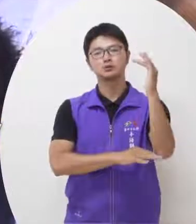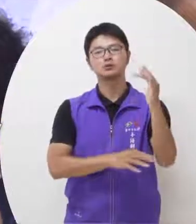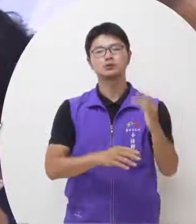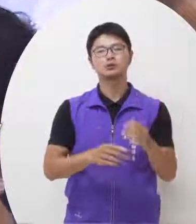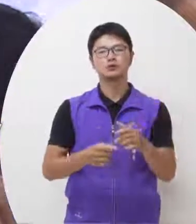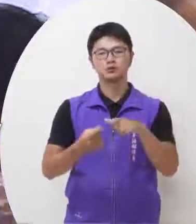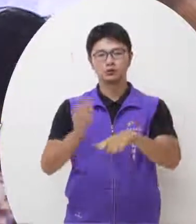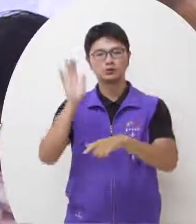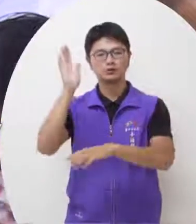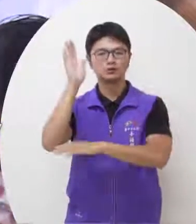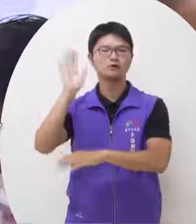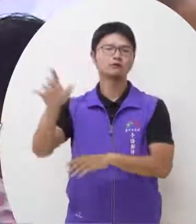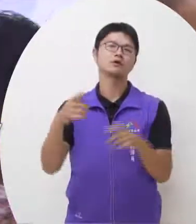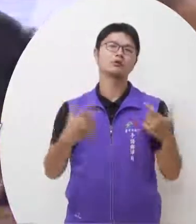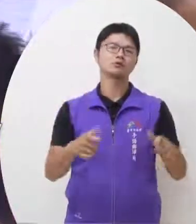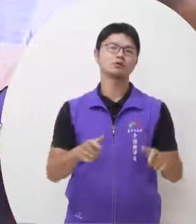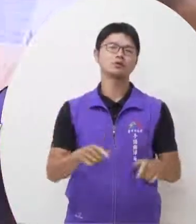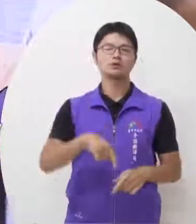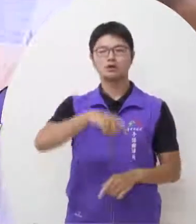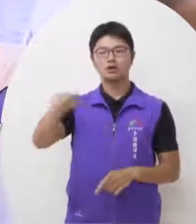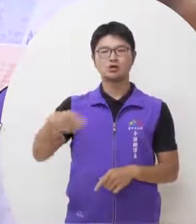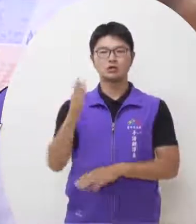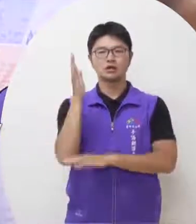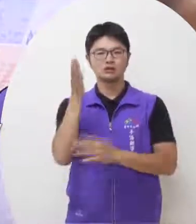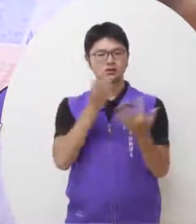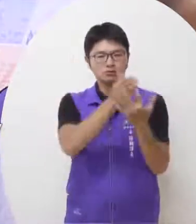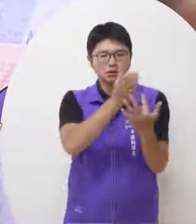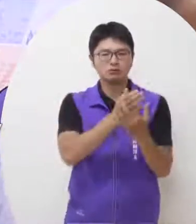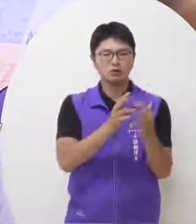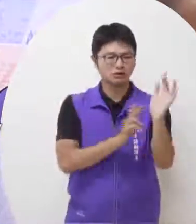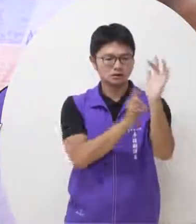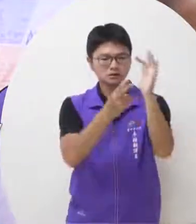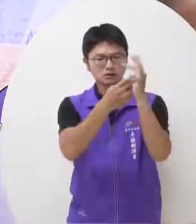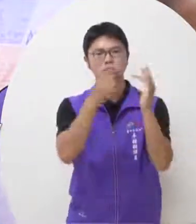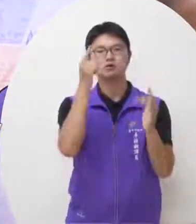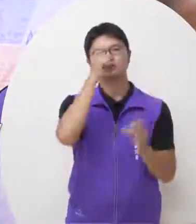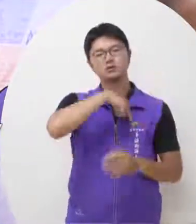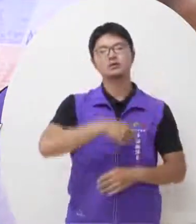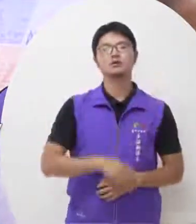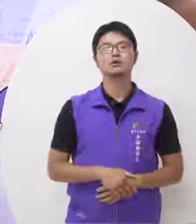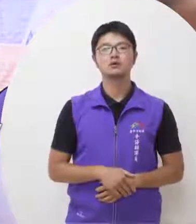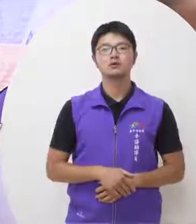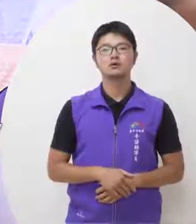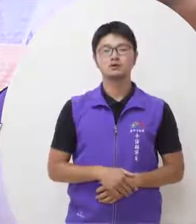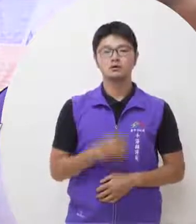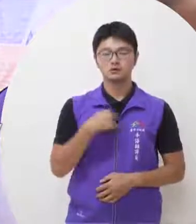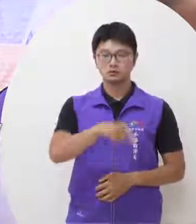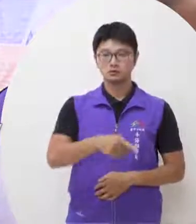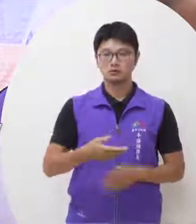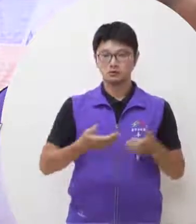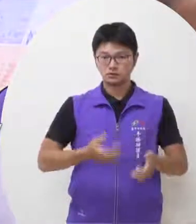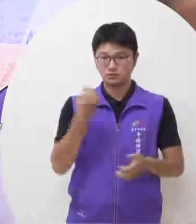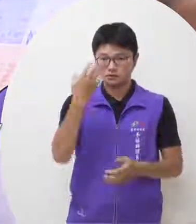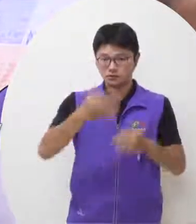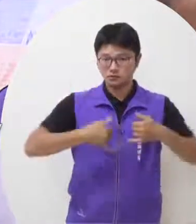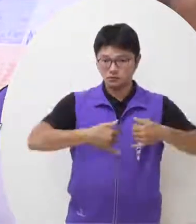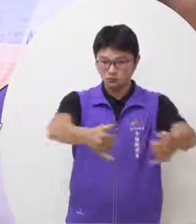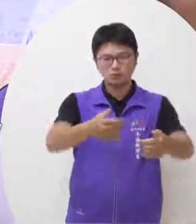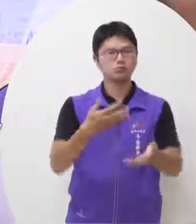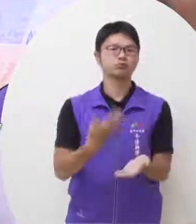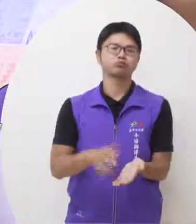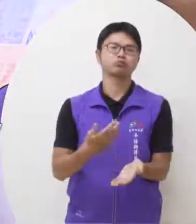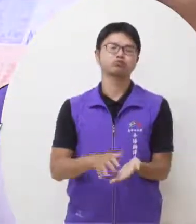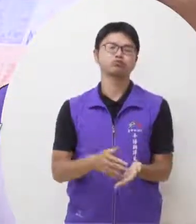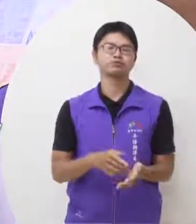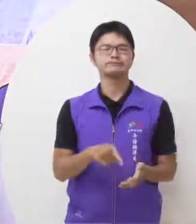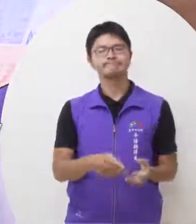个完全都不予以修剪，就好像在我们重庆路上还蛮多的，因为那个我希望是说